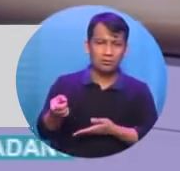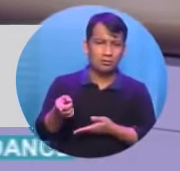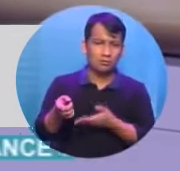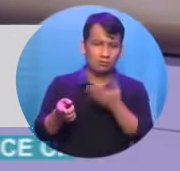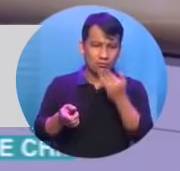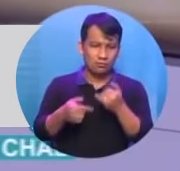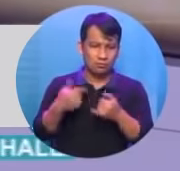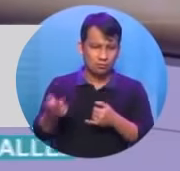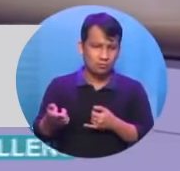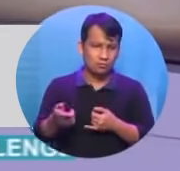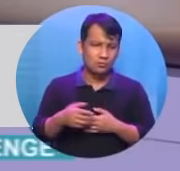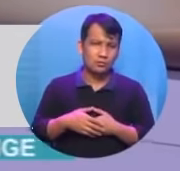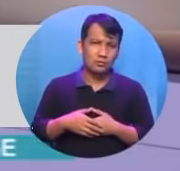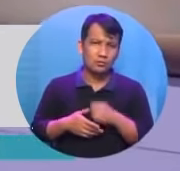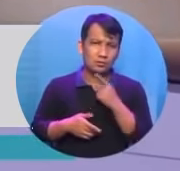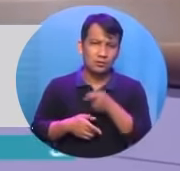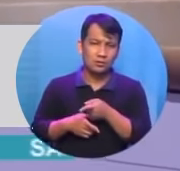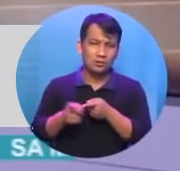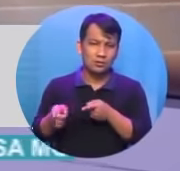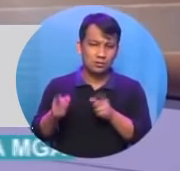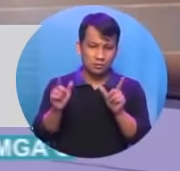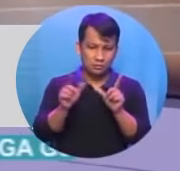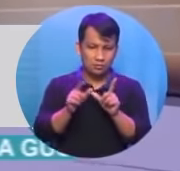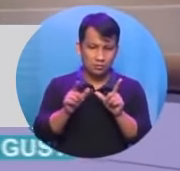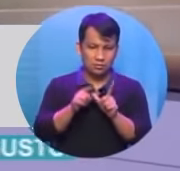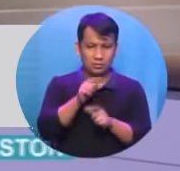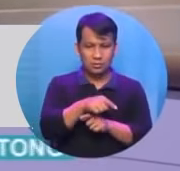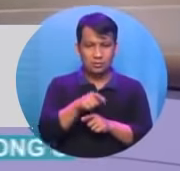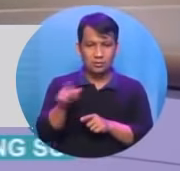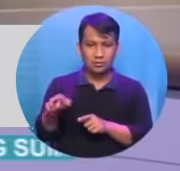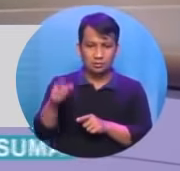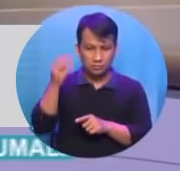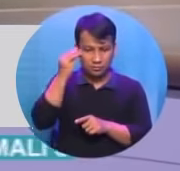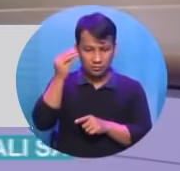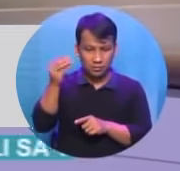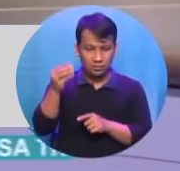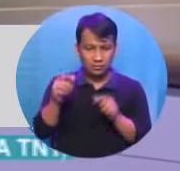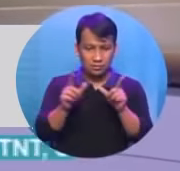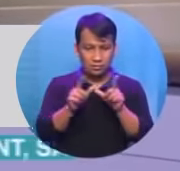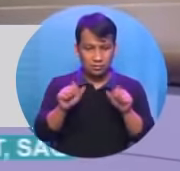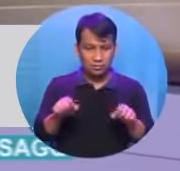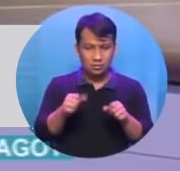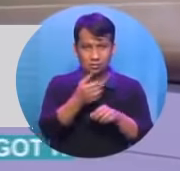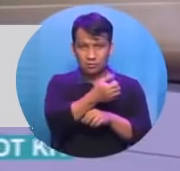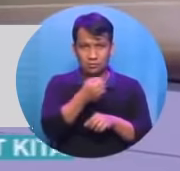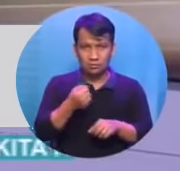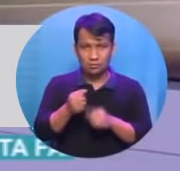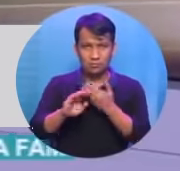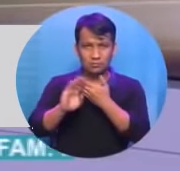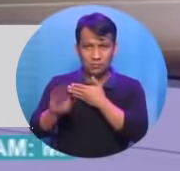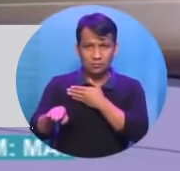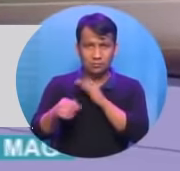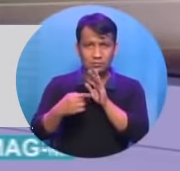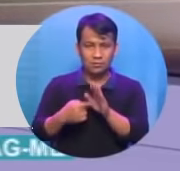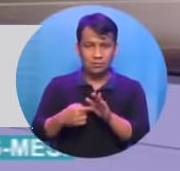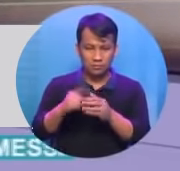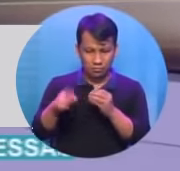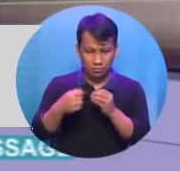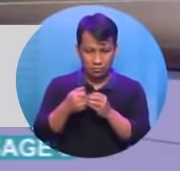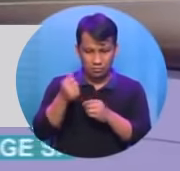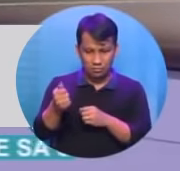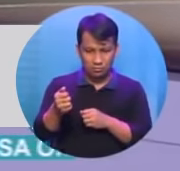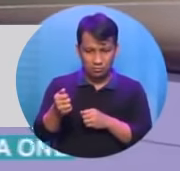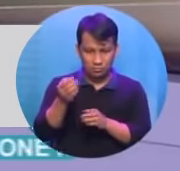na yung pong lisensya nitong si Sir Maximo ay maisole and then